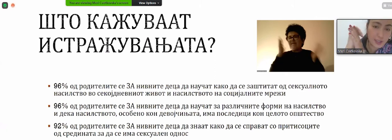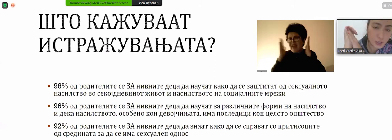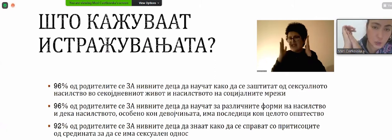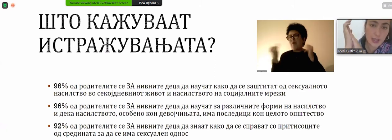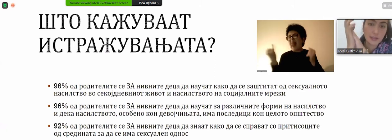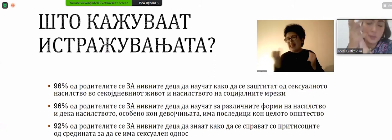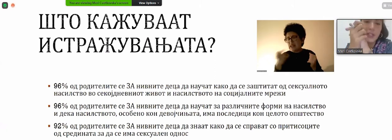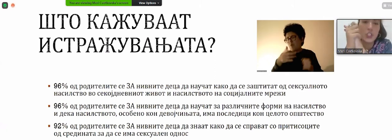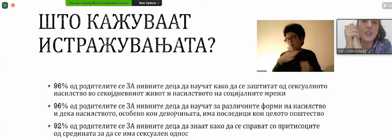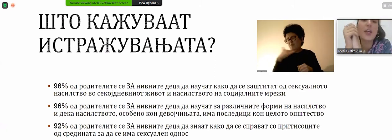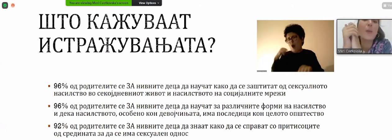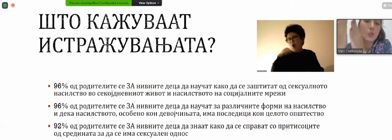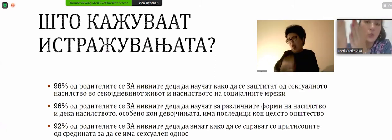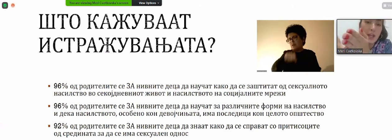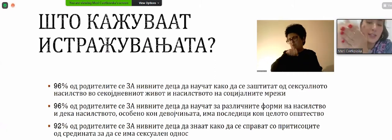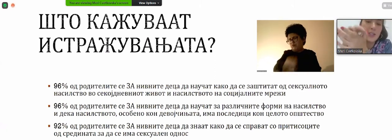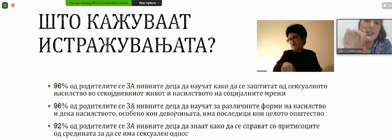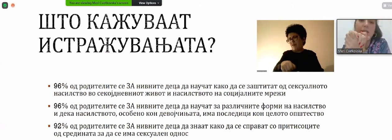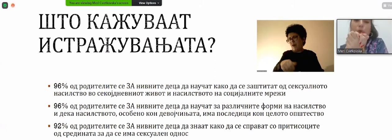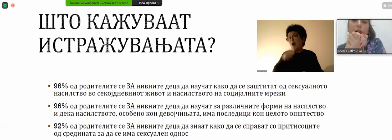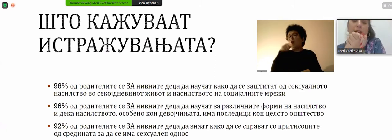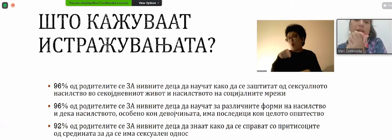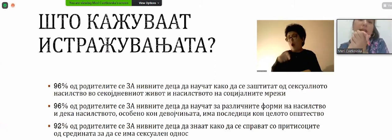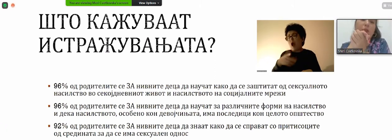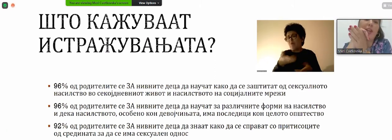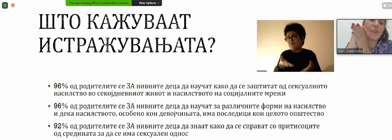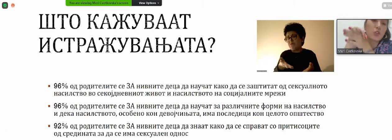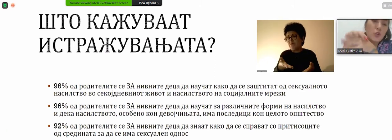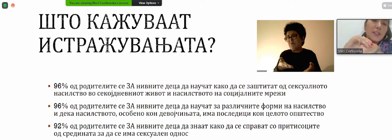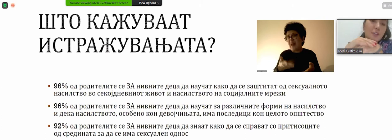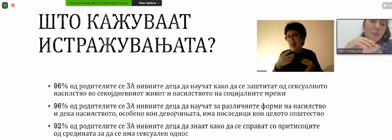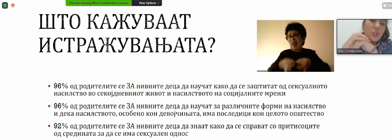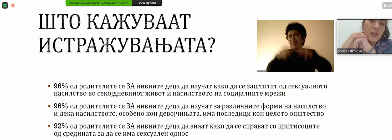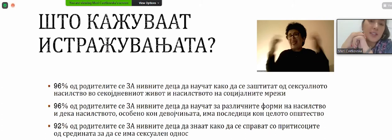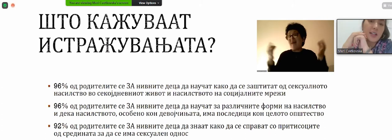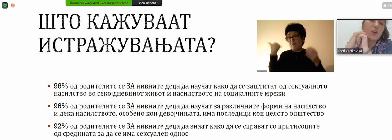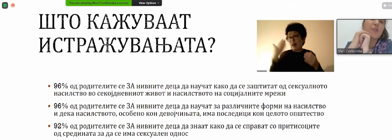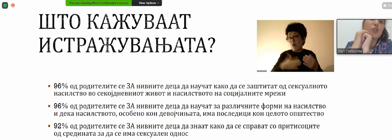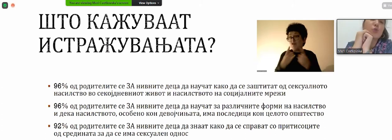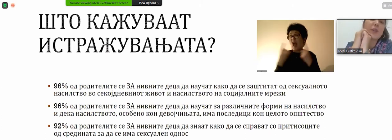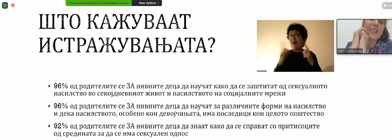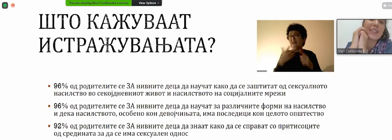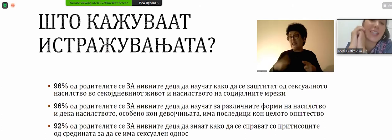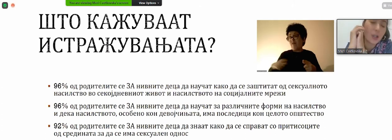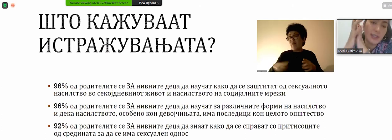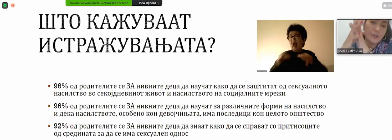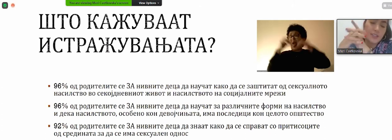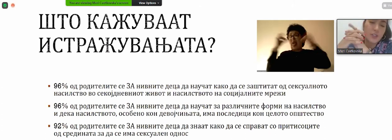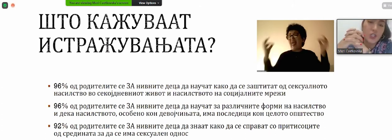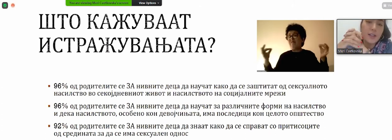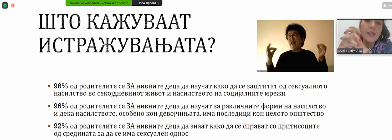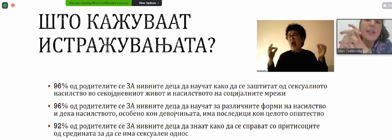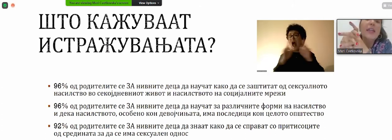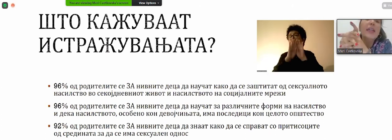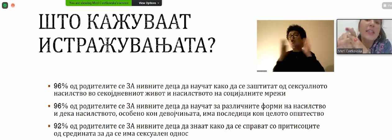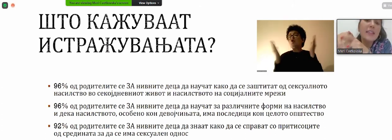и на останате социални мрежи, па тука е нели и она како јавна сова, такви ситуации како јавна сова се секој дневни